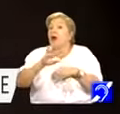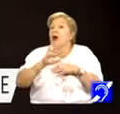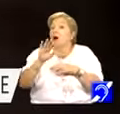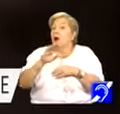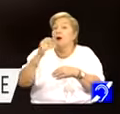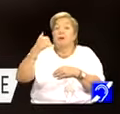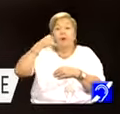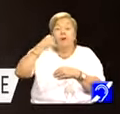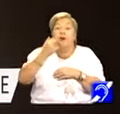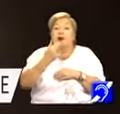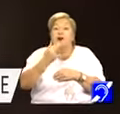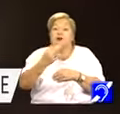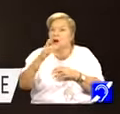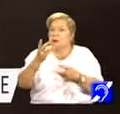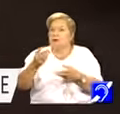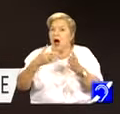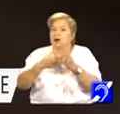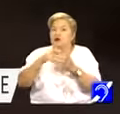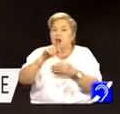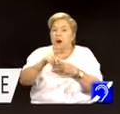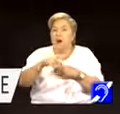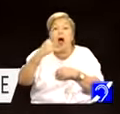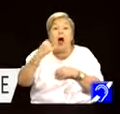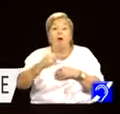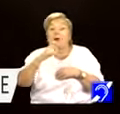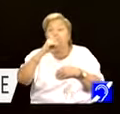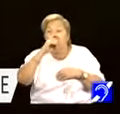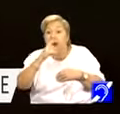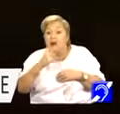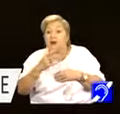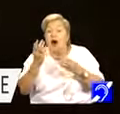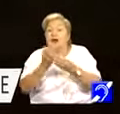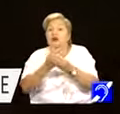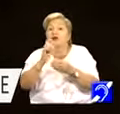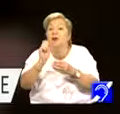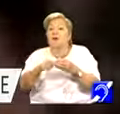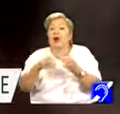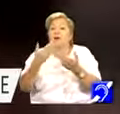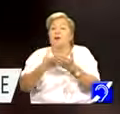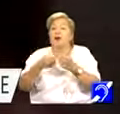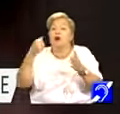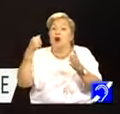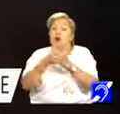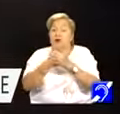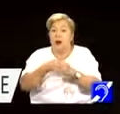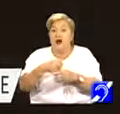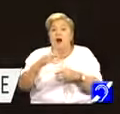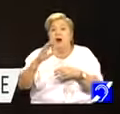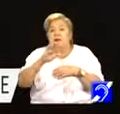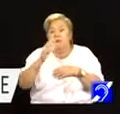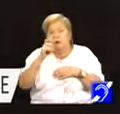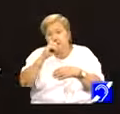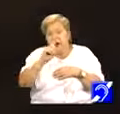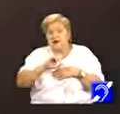poliție a ajuns în zonă. Bărbatul este cercetat acum pentru loviri și alte violențe. Cei doi tineri au refuzat să meargă la spital pentru îngrijiri medicale.